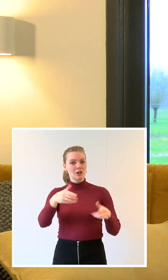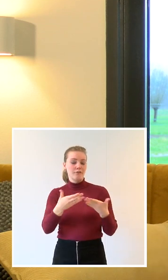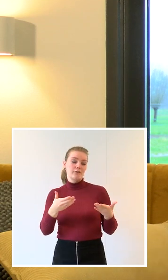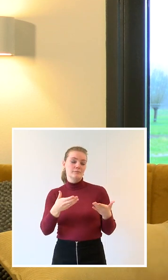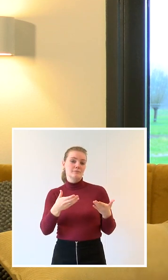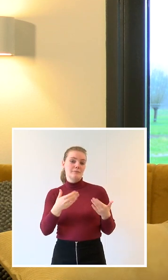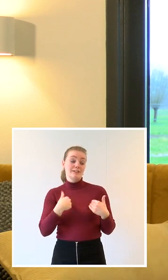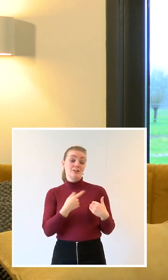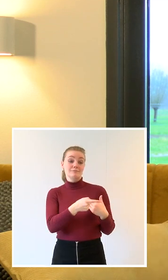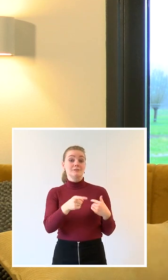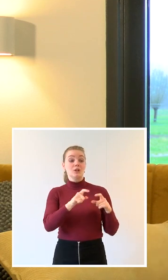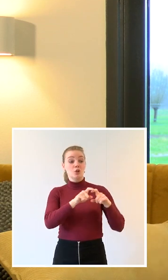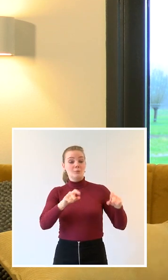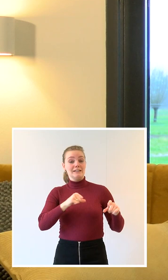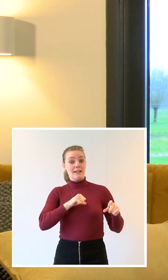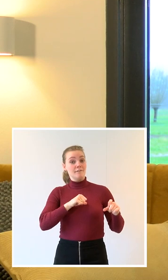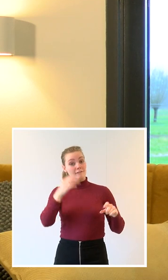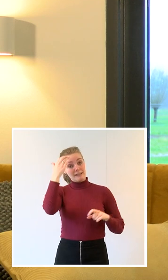Maar andersom gaf zij mij terug en ze zei,